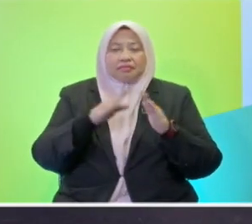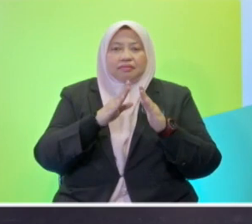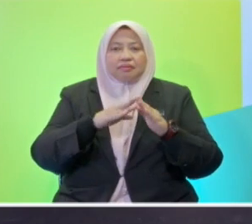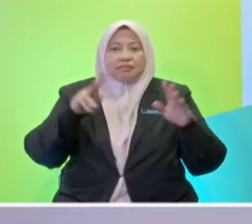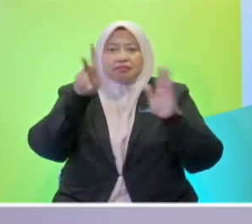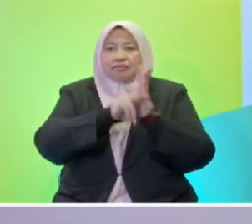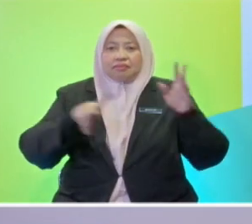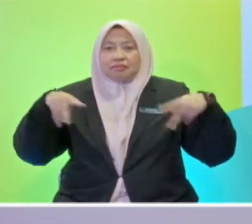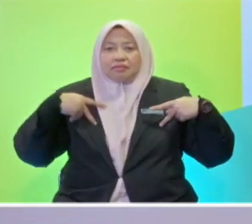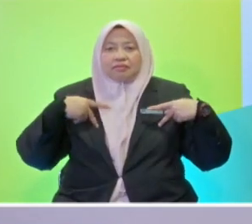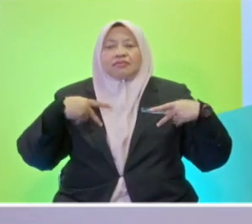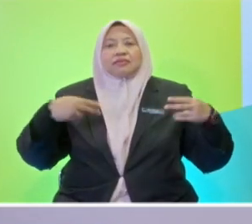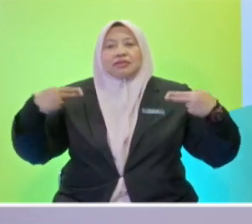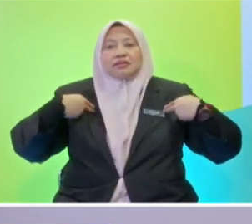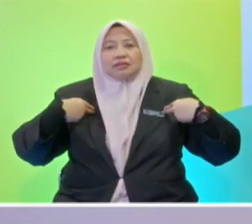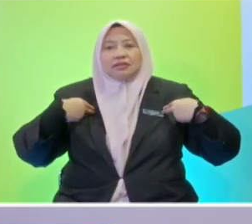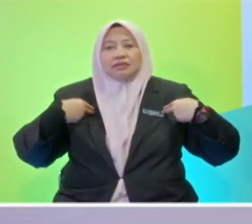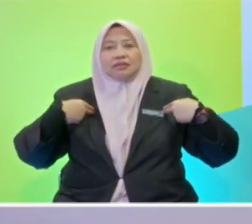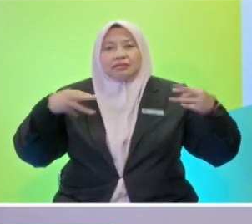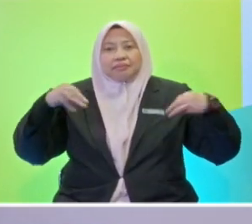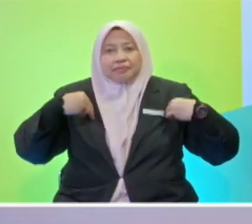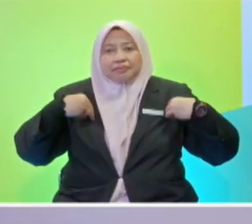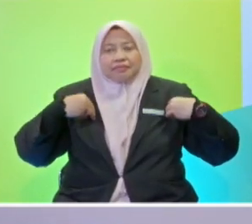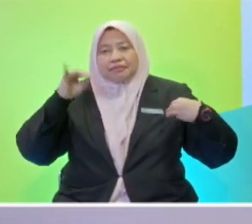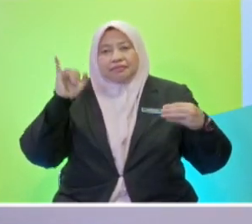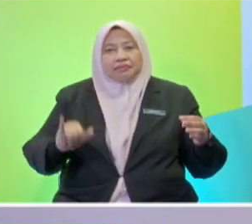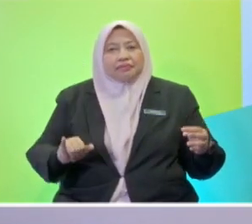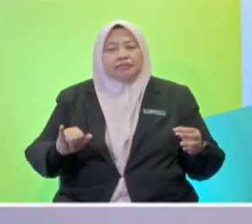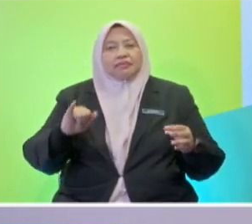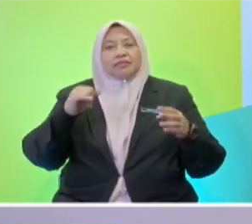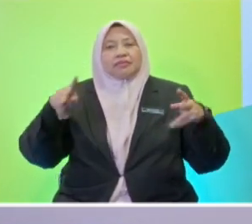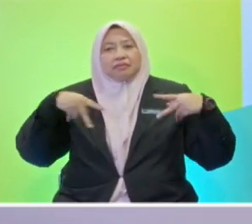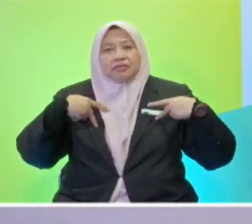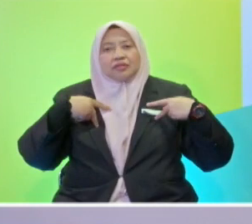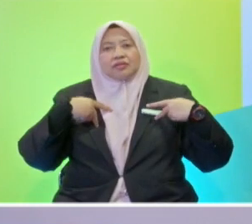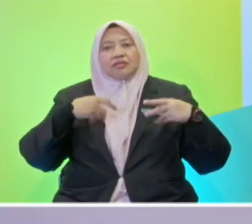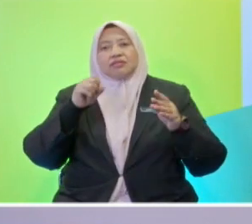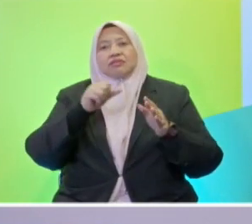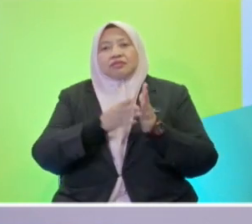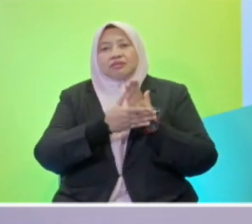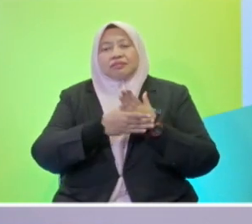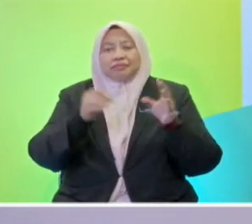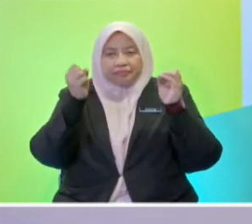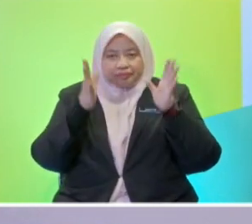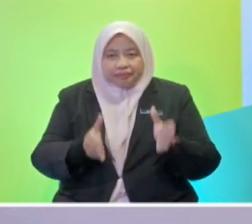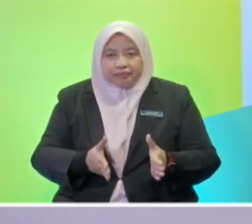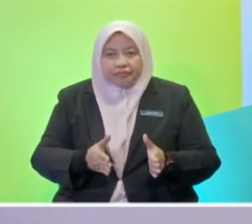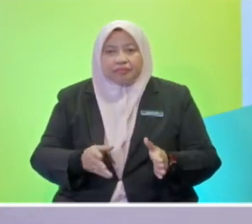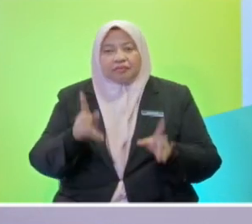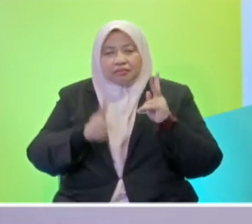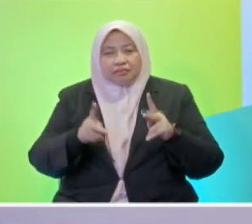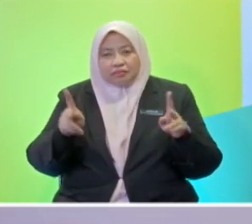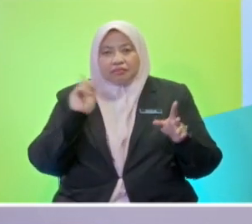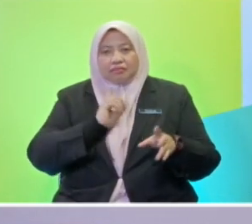bermaksud ha atau pemilik yang dipunyai oleh seseorang kalau udah kita punya